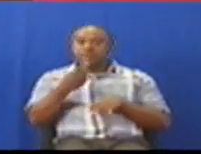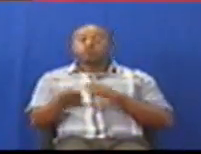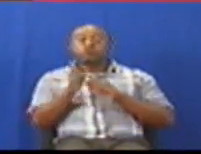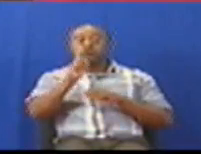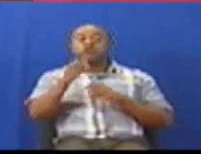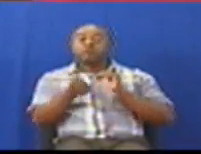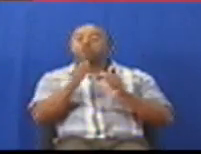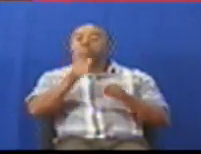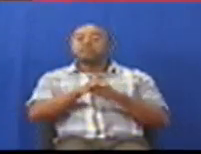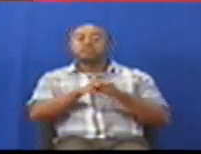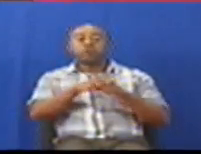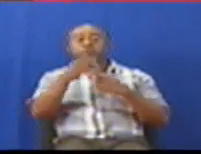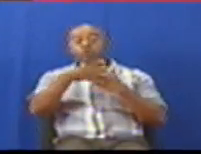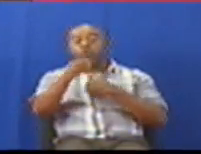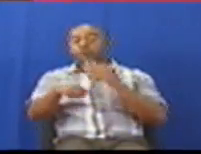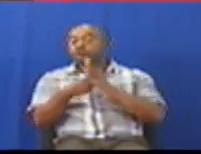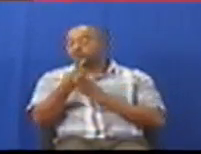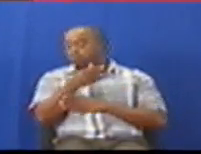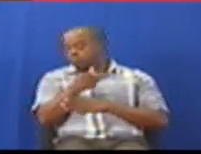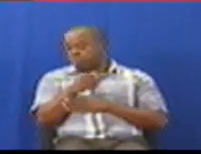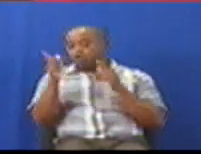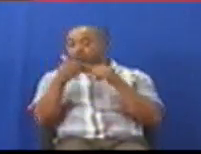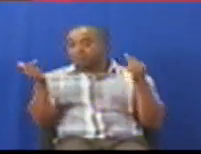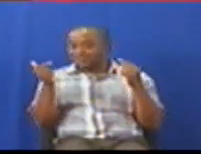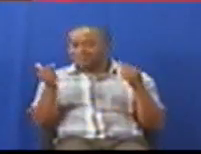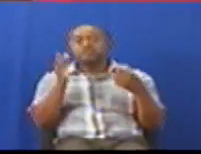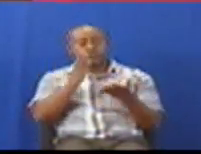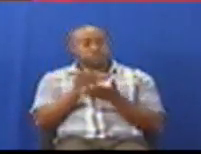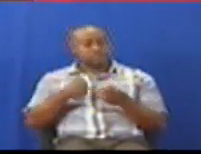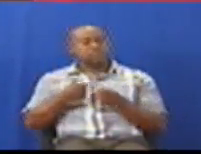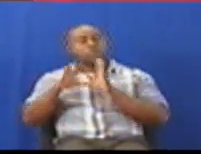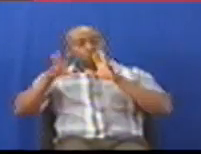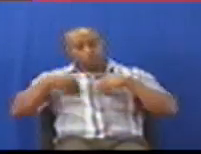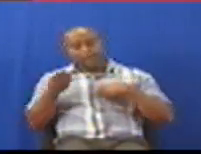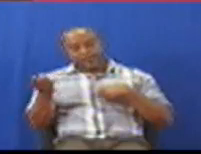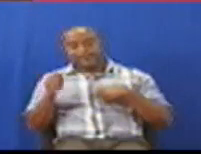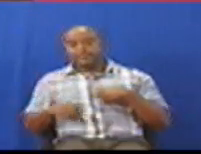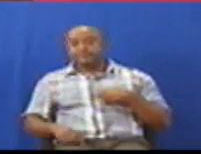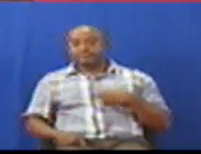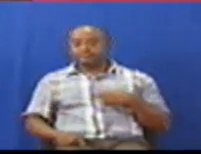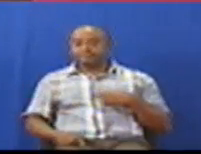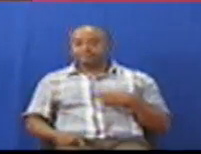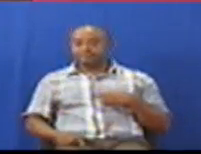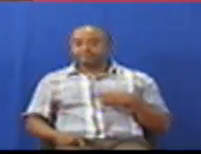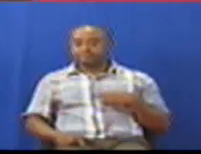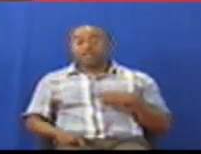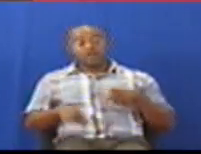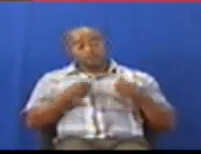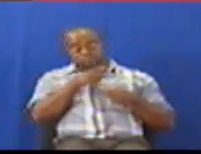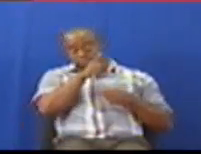mlioyachukua yaliyotoka upinzani. Nakubaliana naye kwa kauli hiyo, lakini namna yalivyochukuliwa